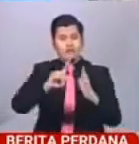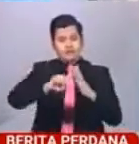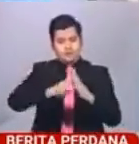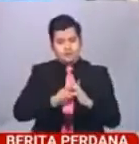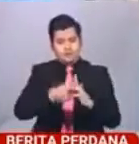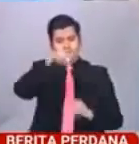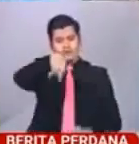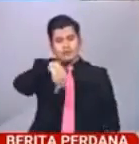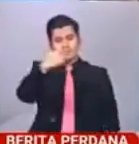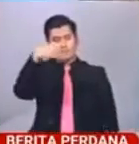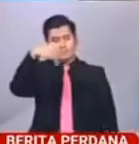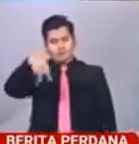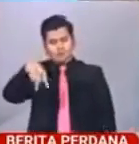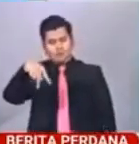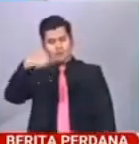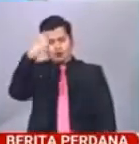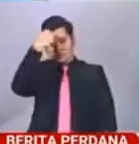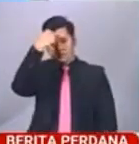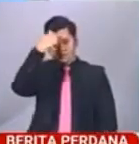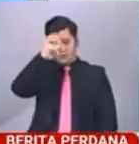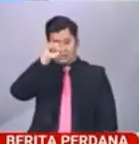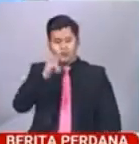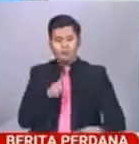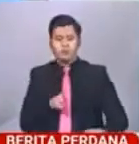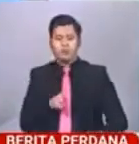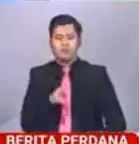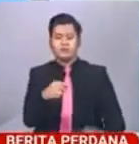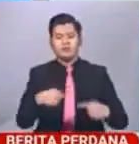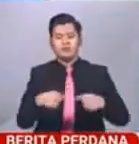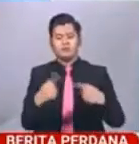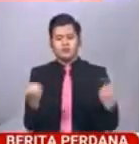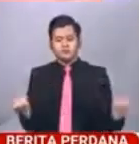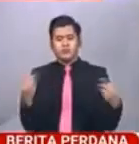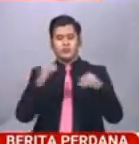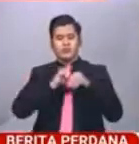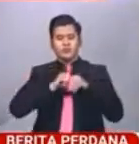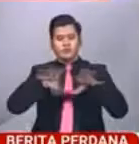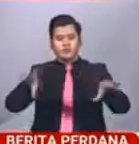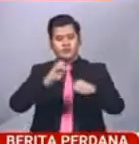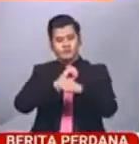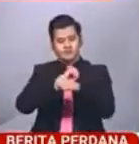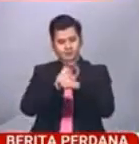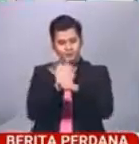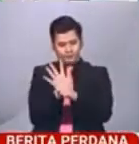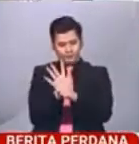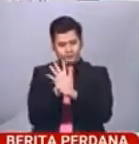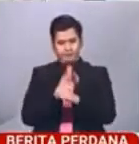Pergerakan PKP bagi memutuskan rantaian penularan COVID-19.